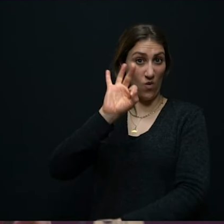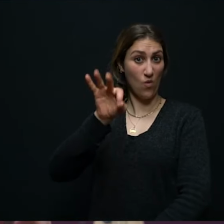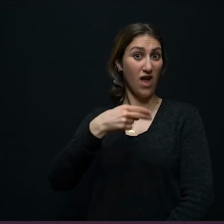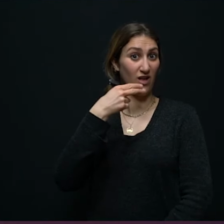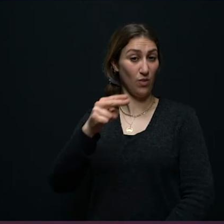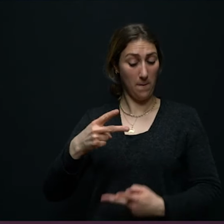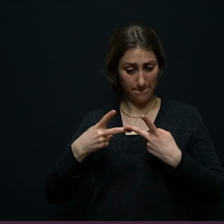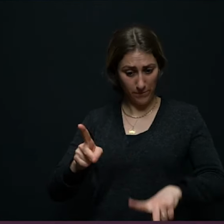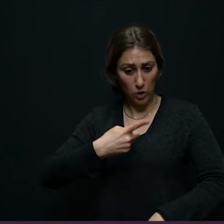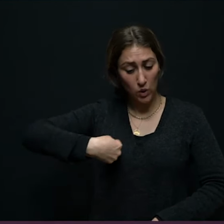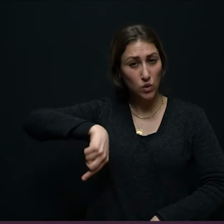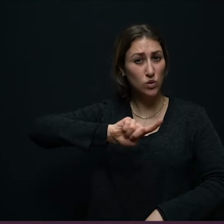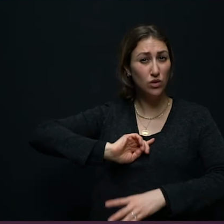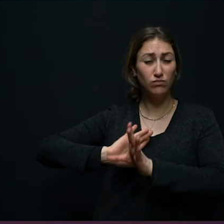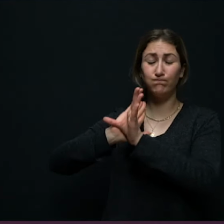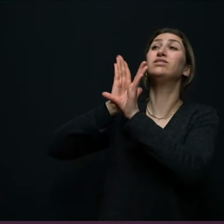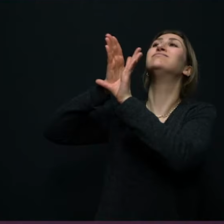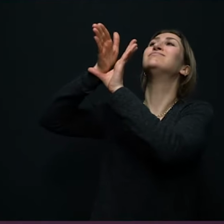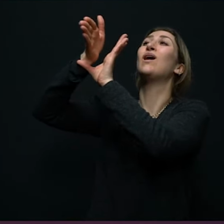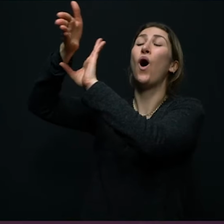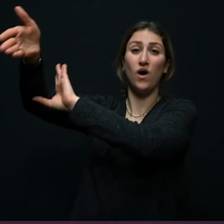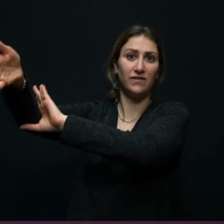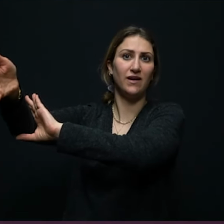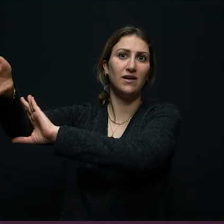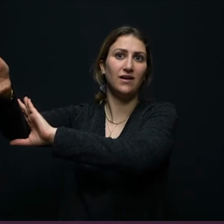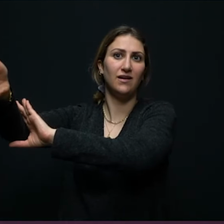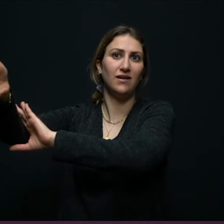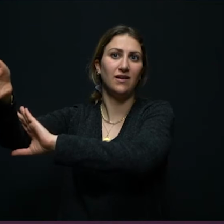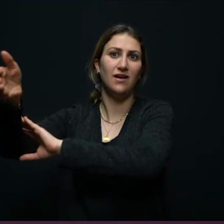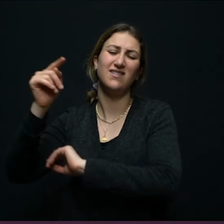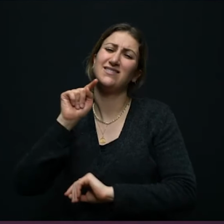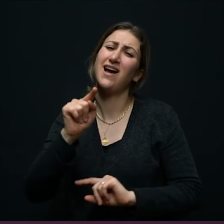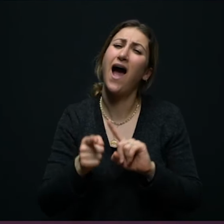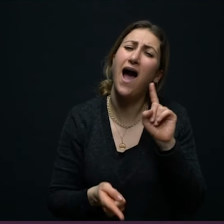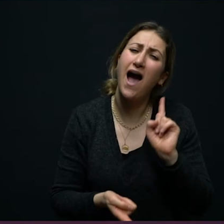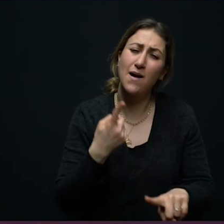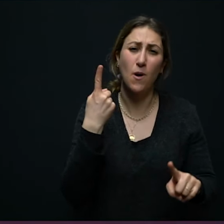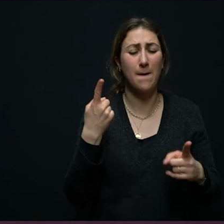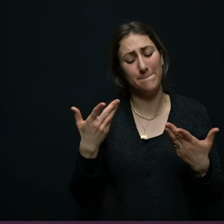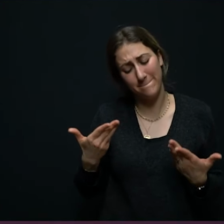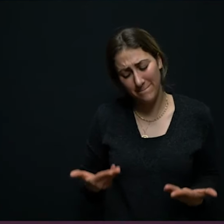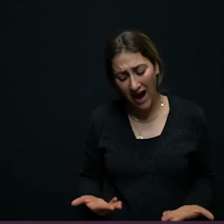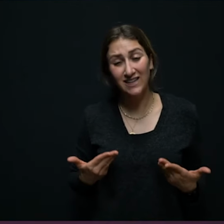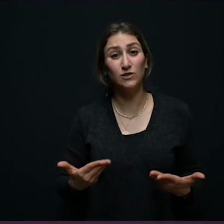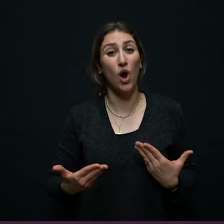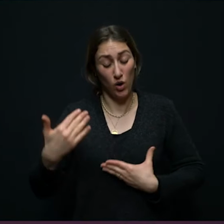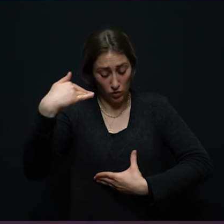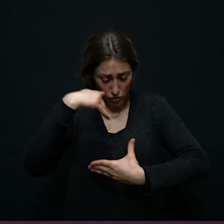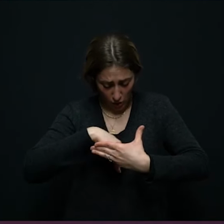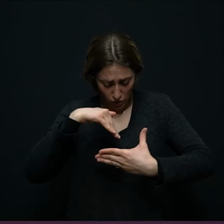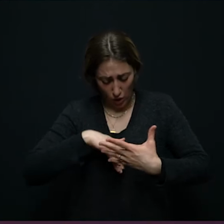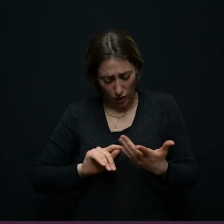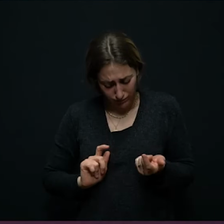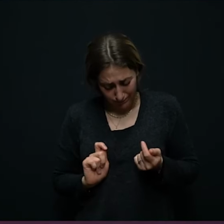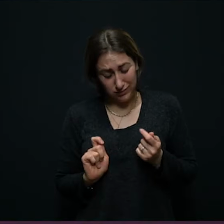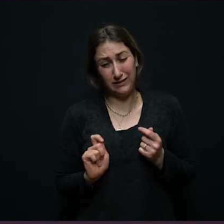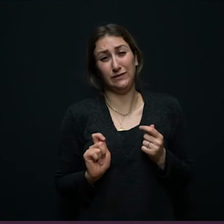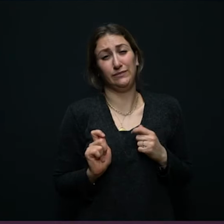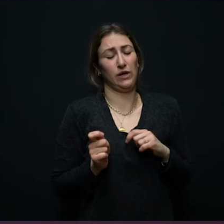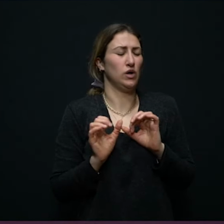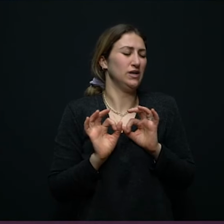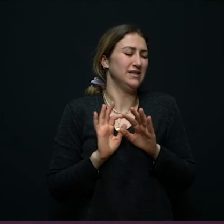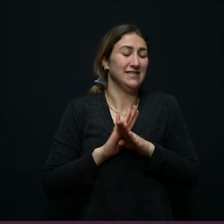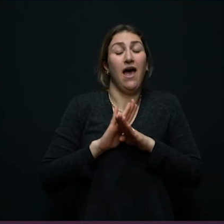60 les ans alors cette sainteté cette sanctification donc commencer par l'intérieur et elle se verra